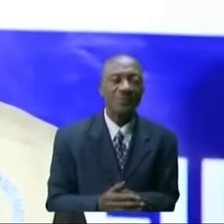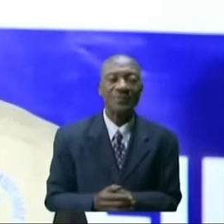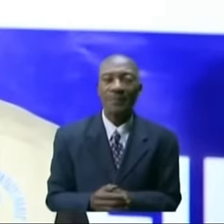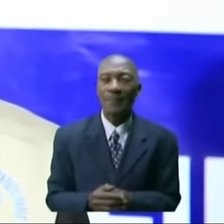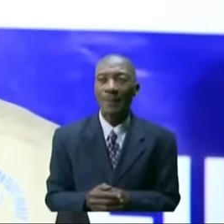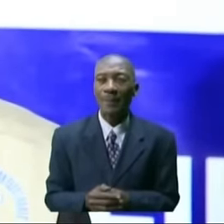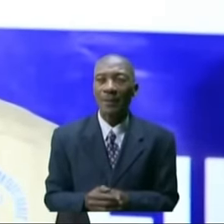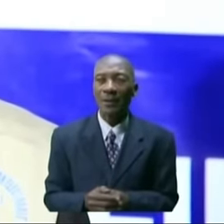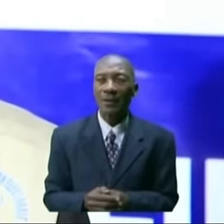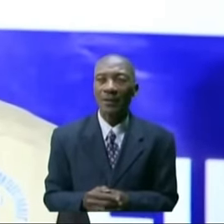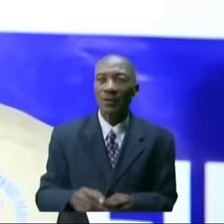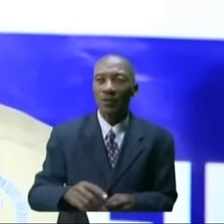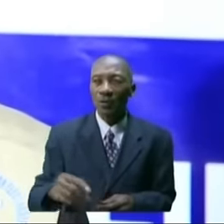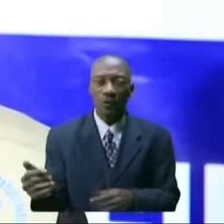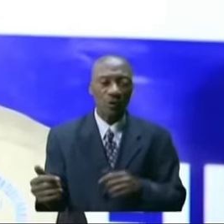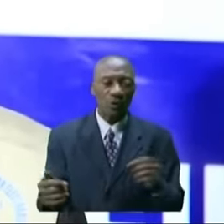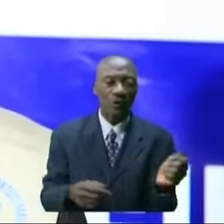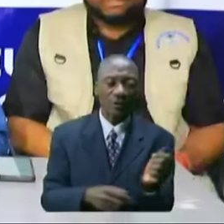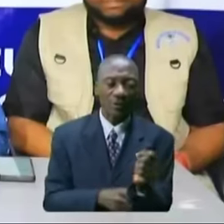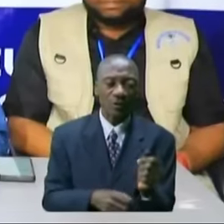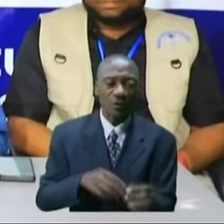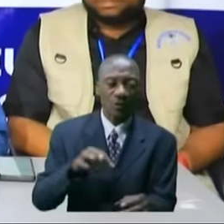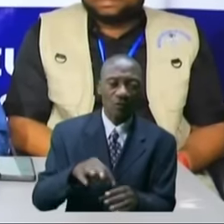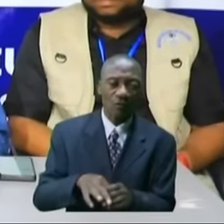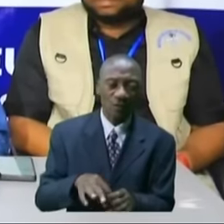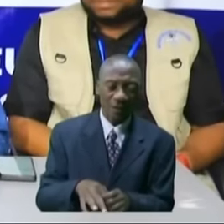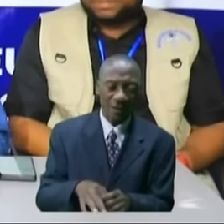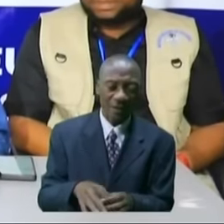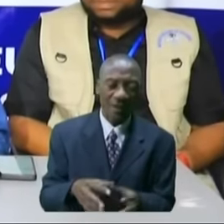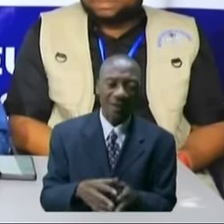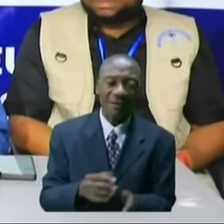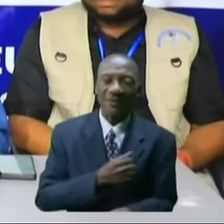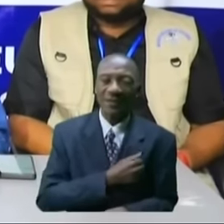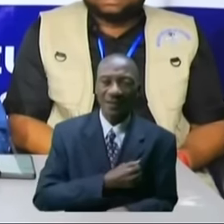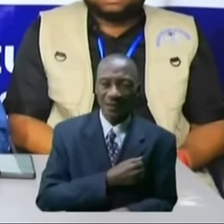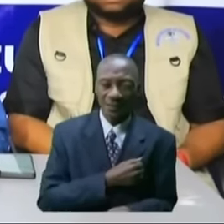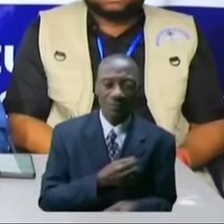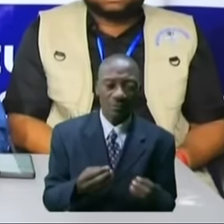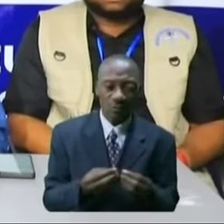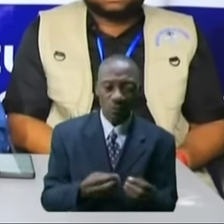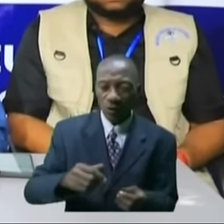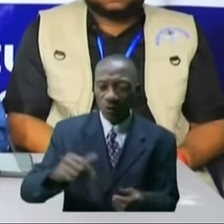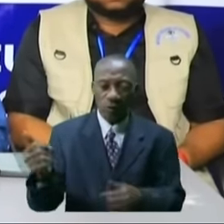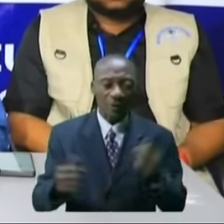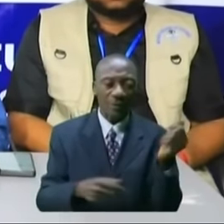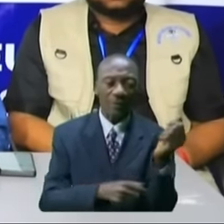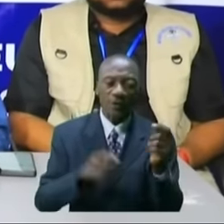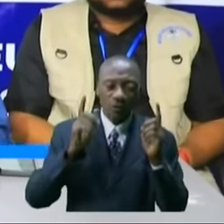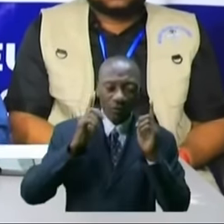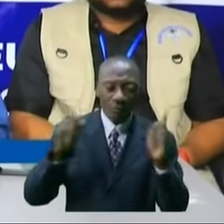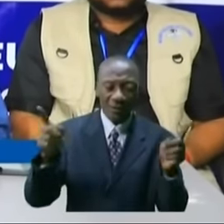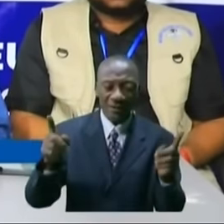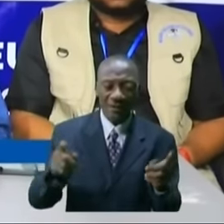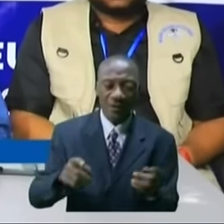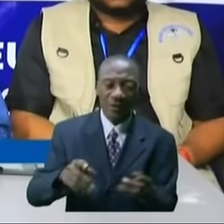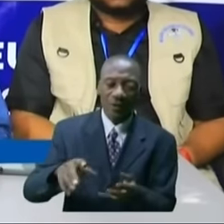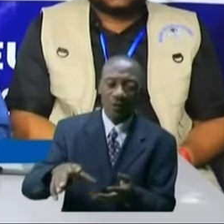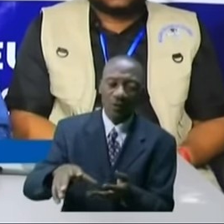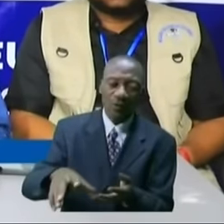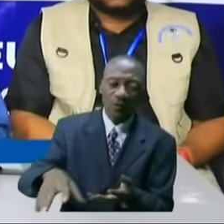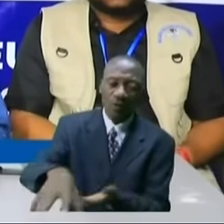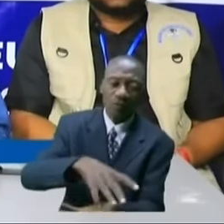regret certains inciviques ont vandalisé les bureaux de vote et cassé des